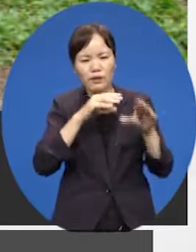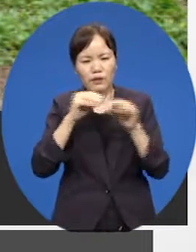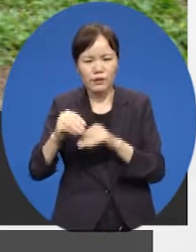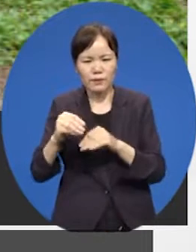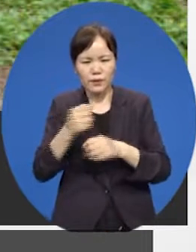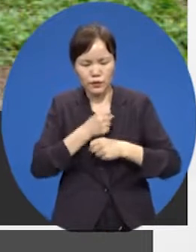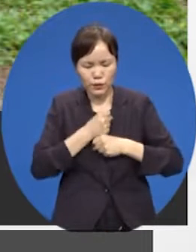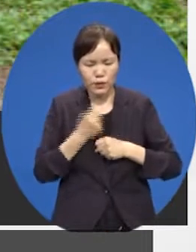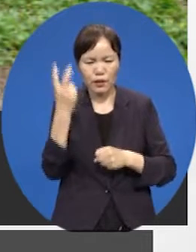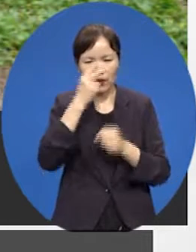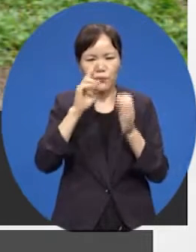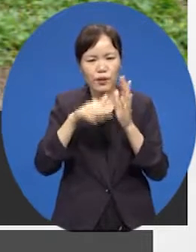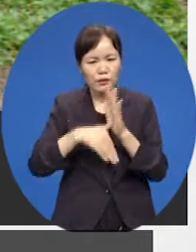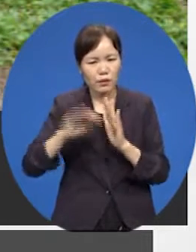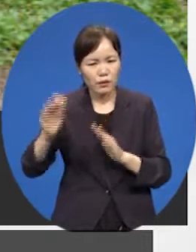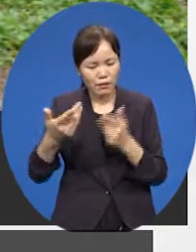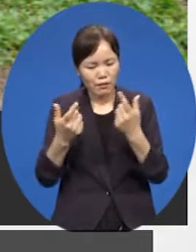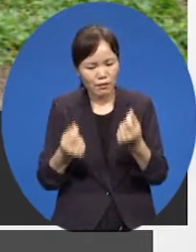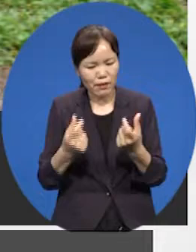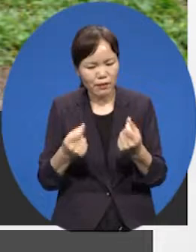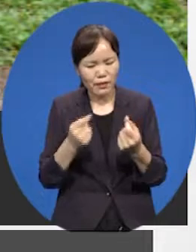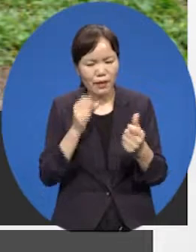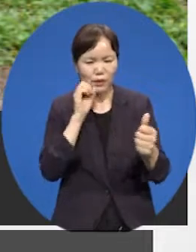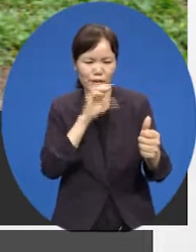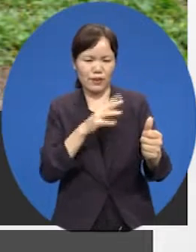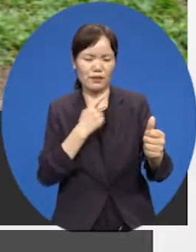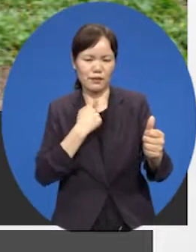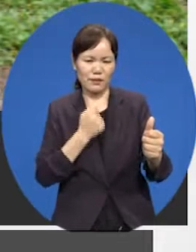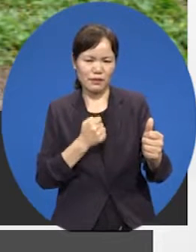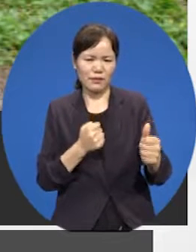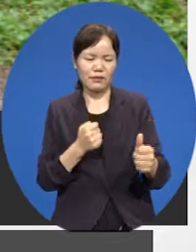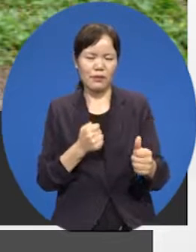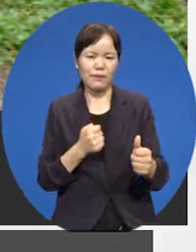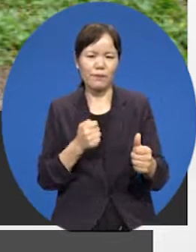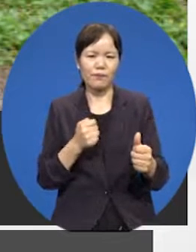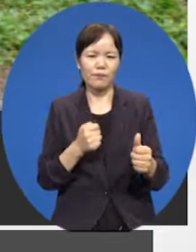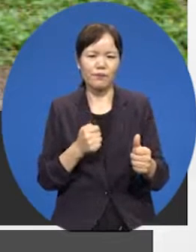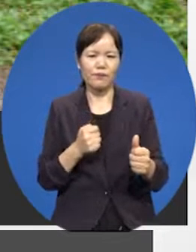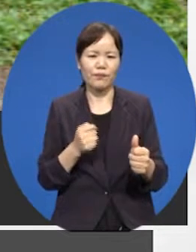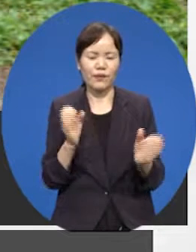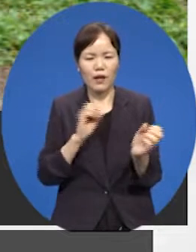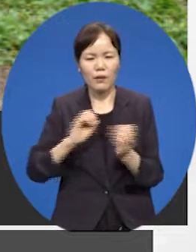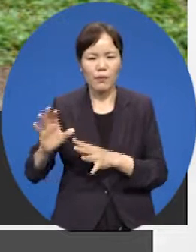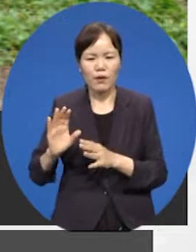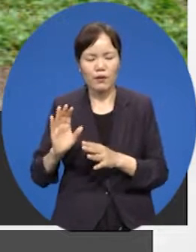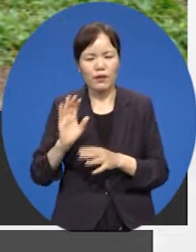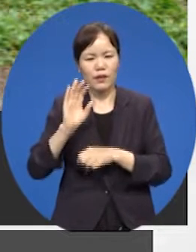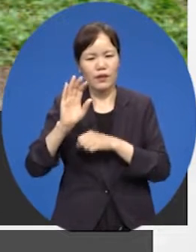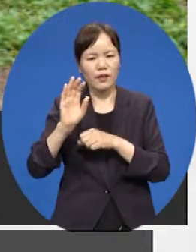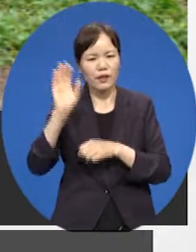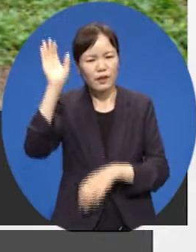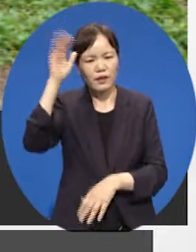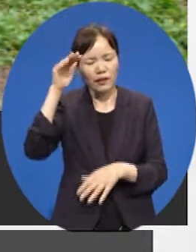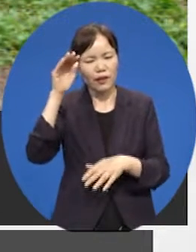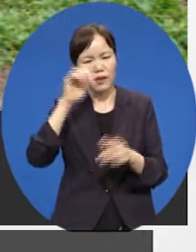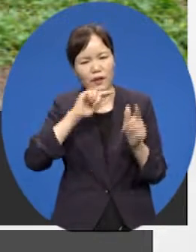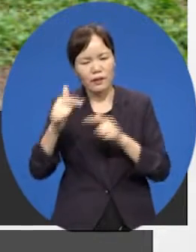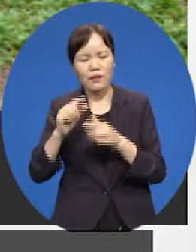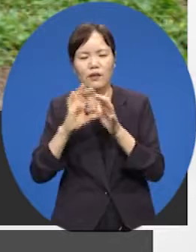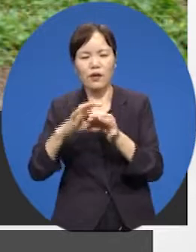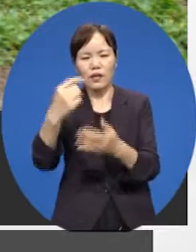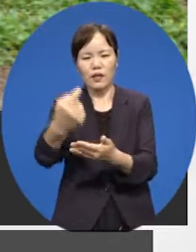검토할 때가 되지 않았느냐 라고 얘기를 했다고 합니다 유기 반려동물 뭐 관리체계 개선 보고를 받는 자리에서